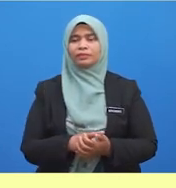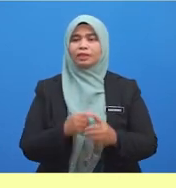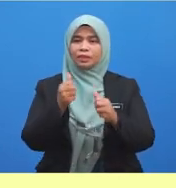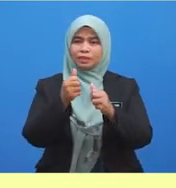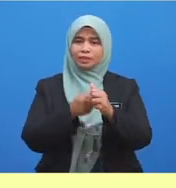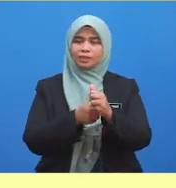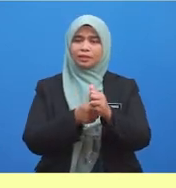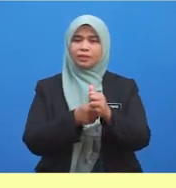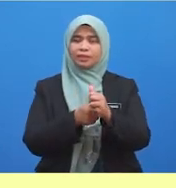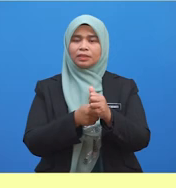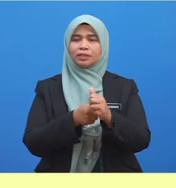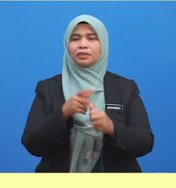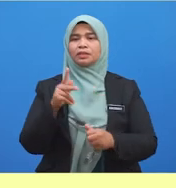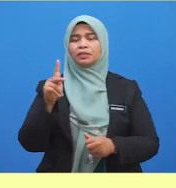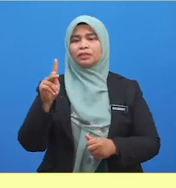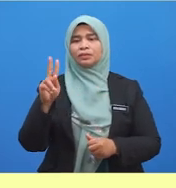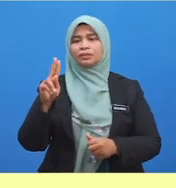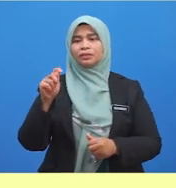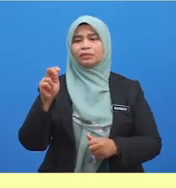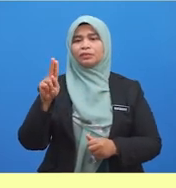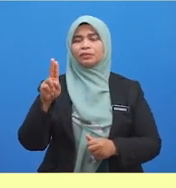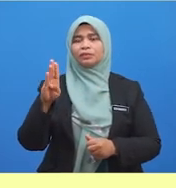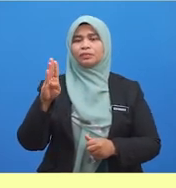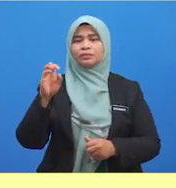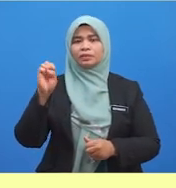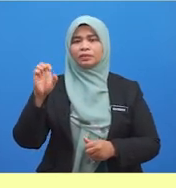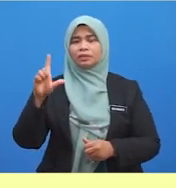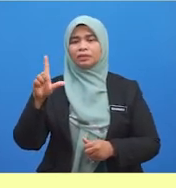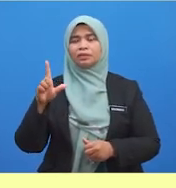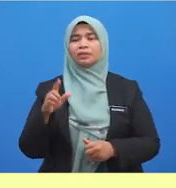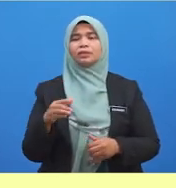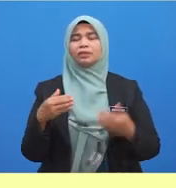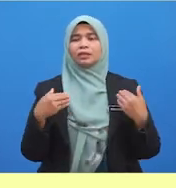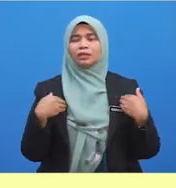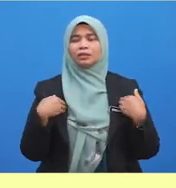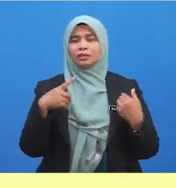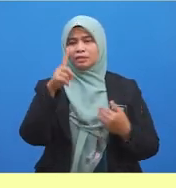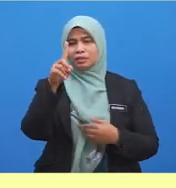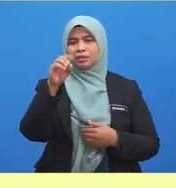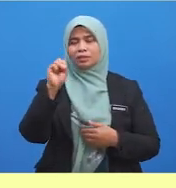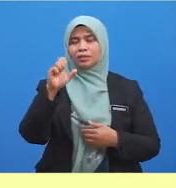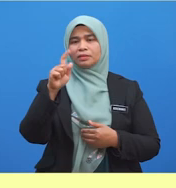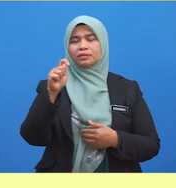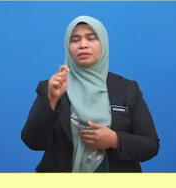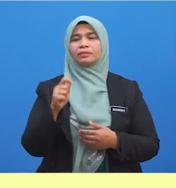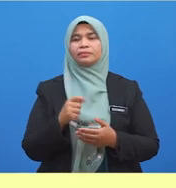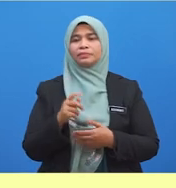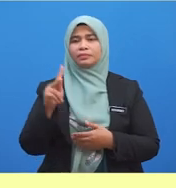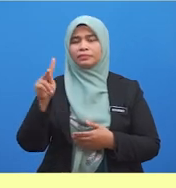Setiap kutub sel sekarang mempunyai satu set kromosom sahaja.